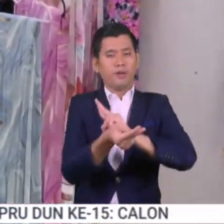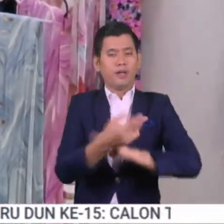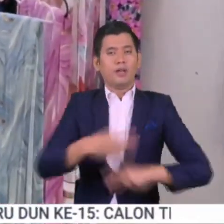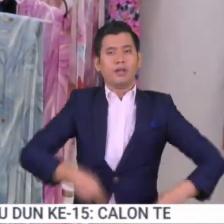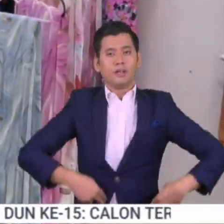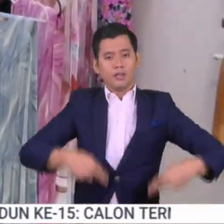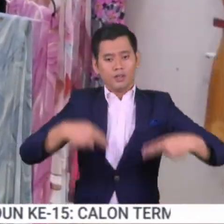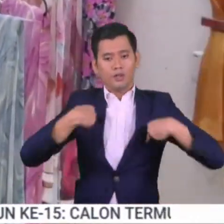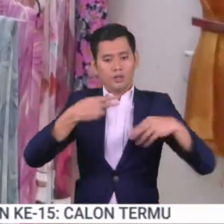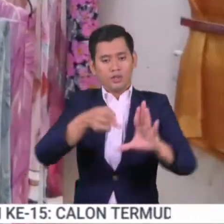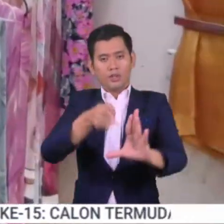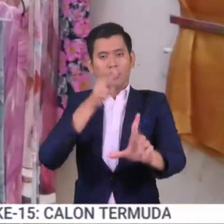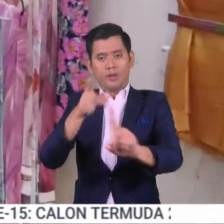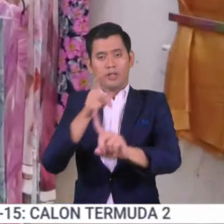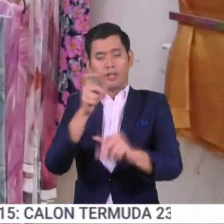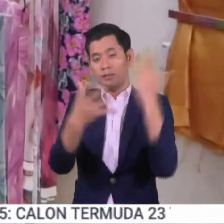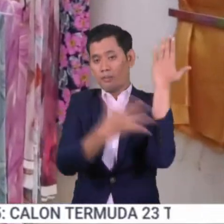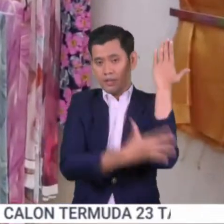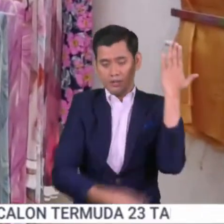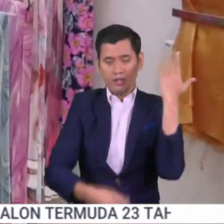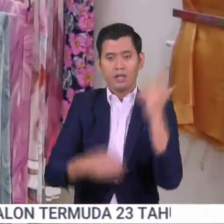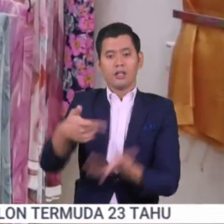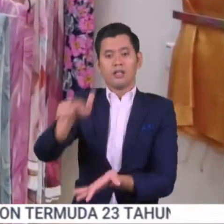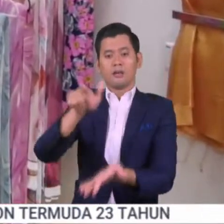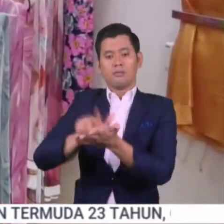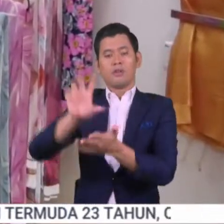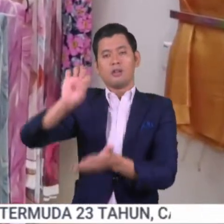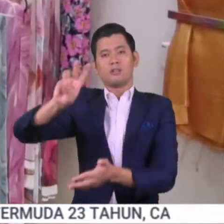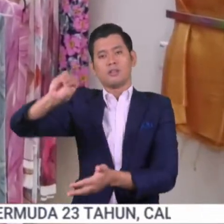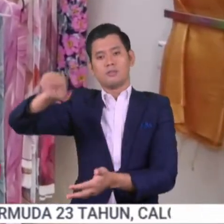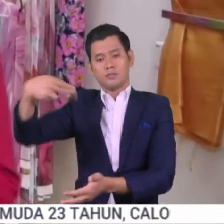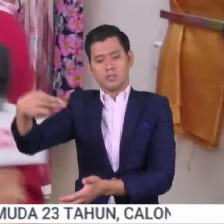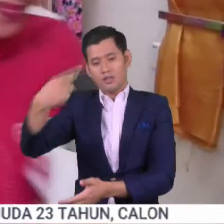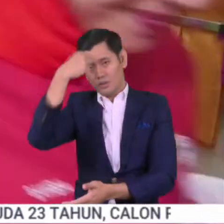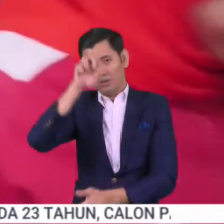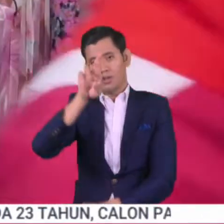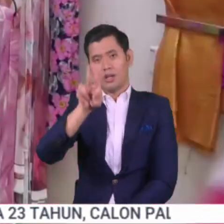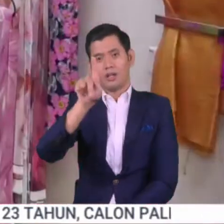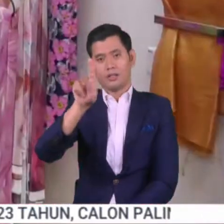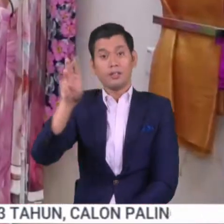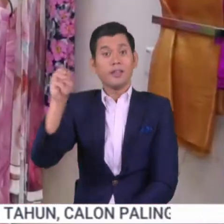keluar dari kepompong kemiskinan. Samsia Samsi, RTM.